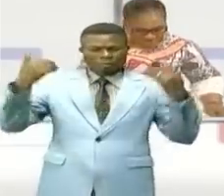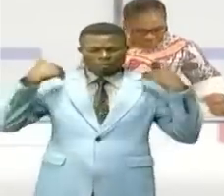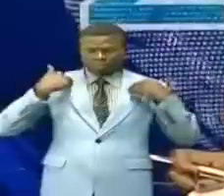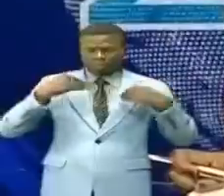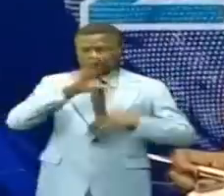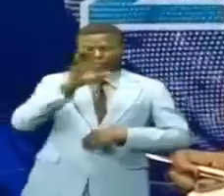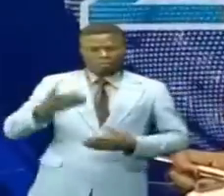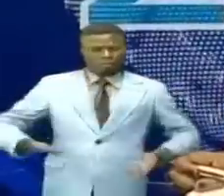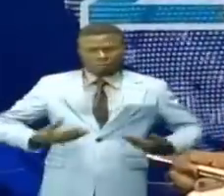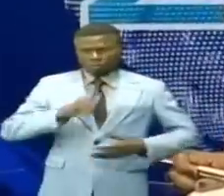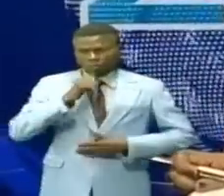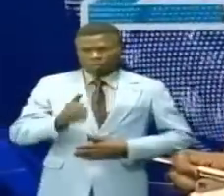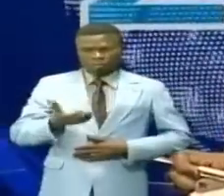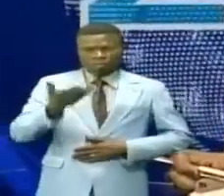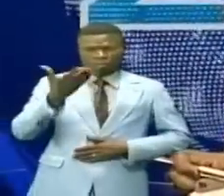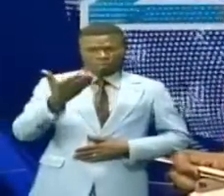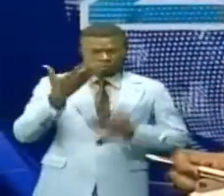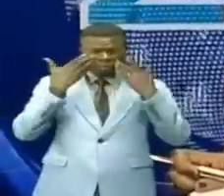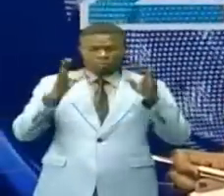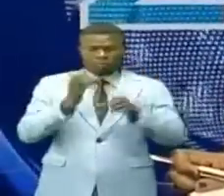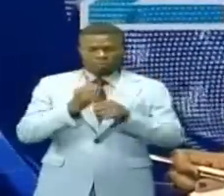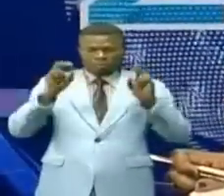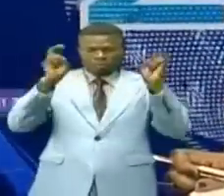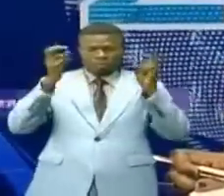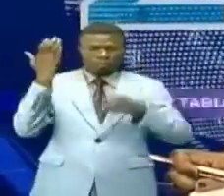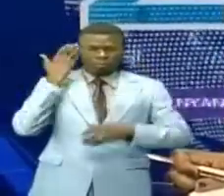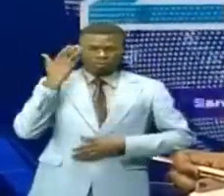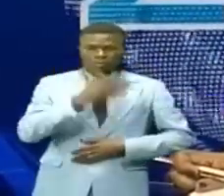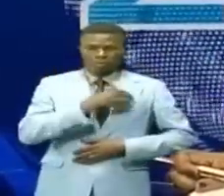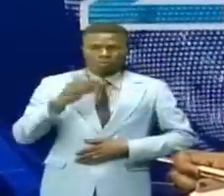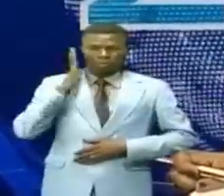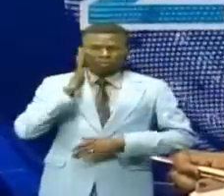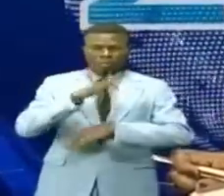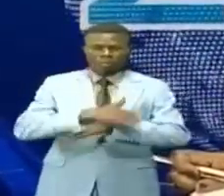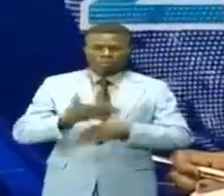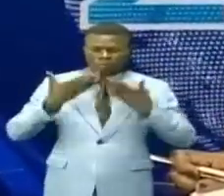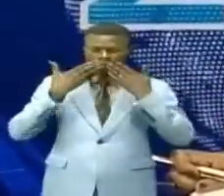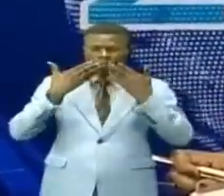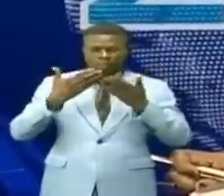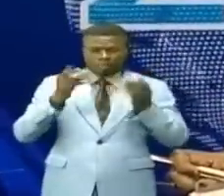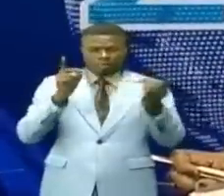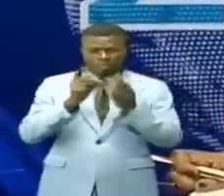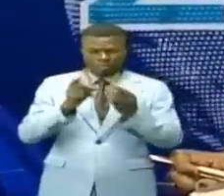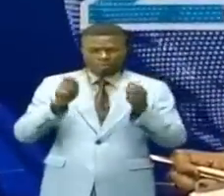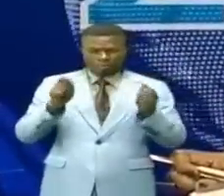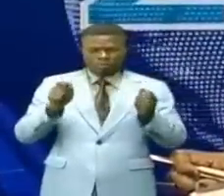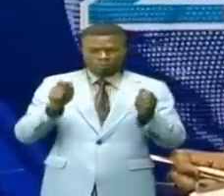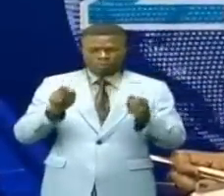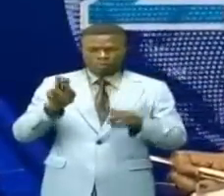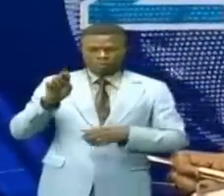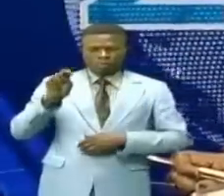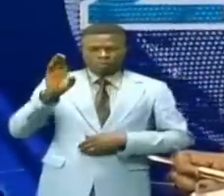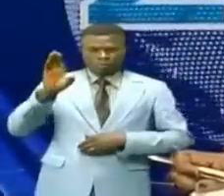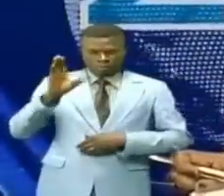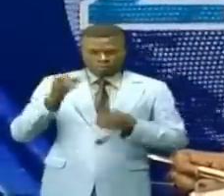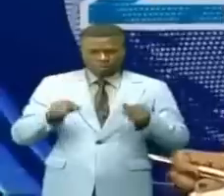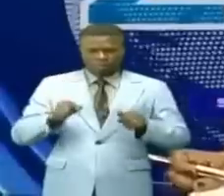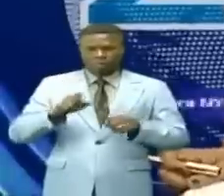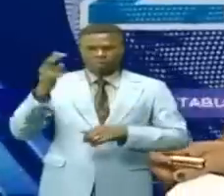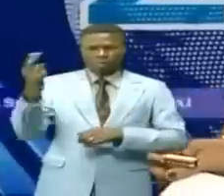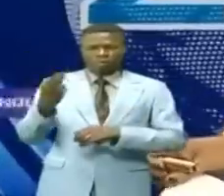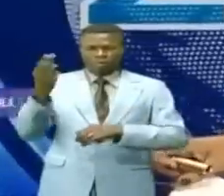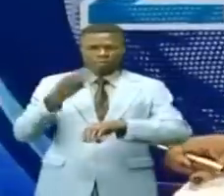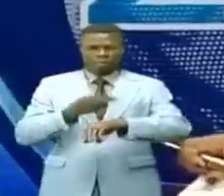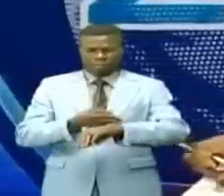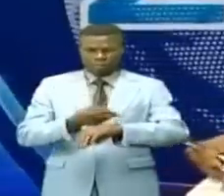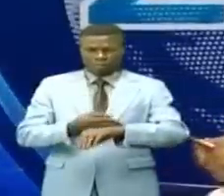établie. Voilà pour les titres, mesdames et messieurs. Bonsoir et très heureuse de vous retrouver à travers cette grande édition d'informations sur la